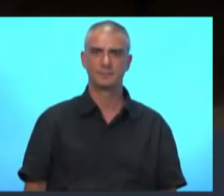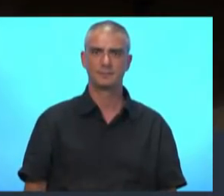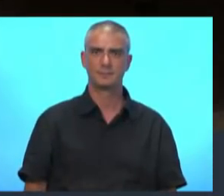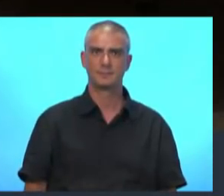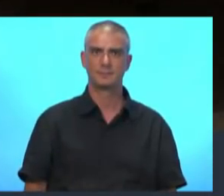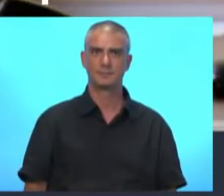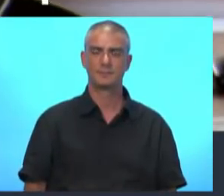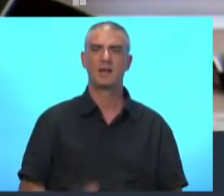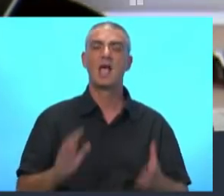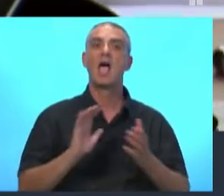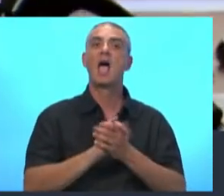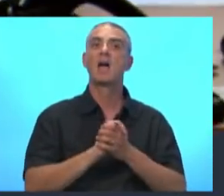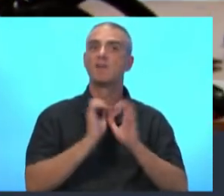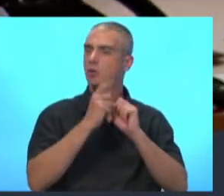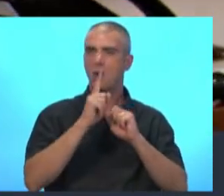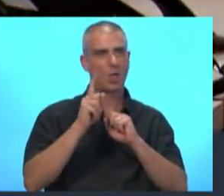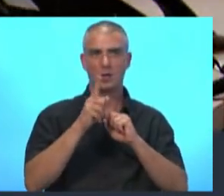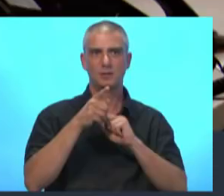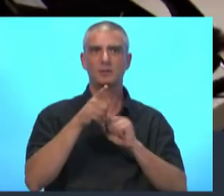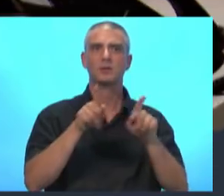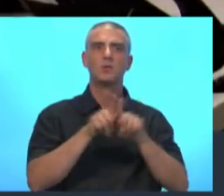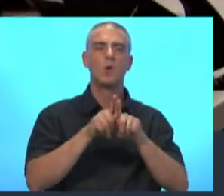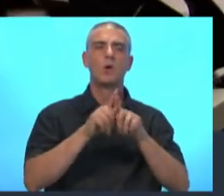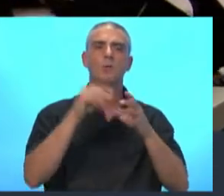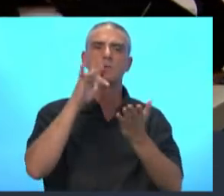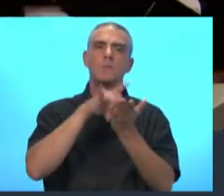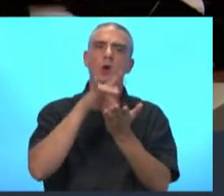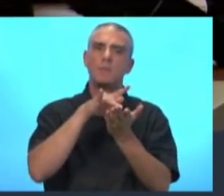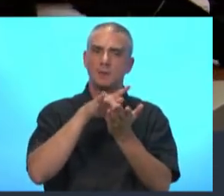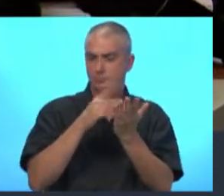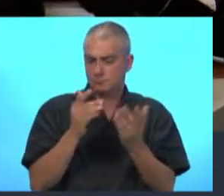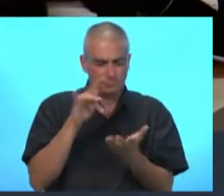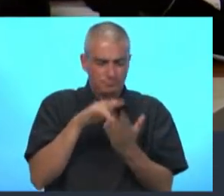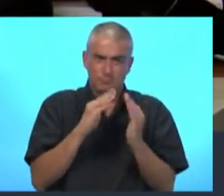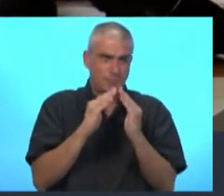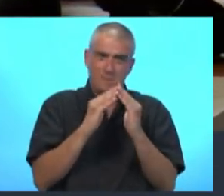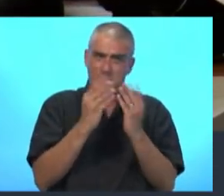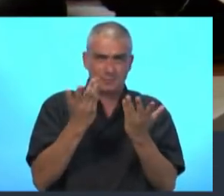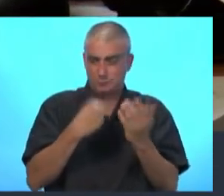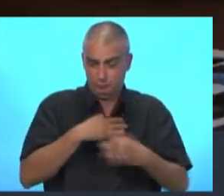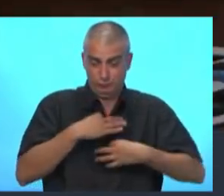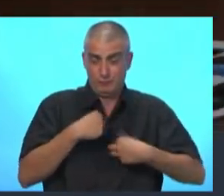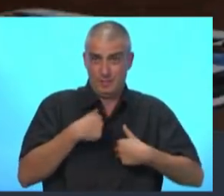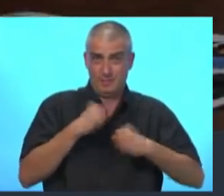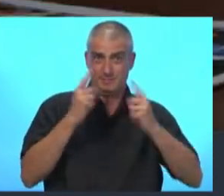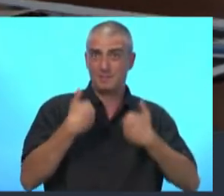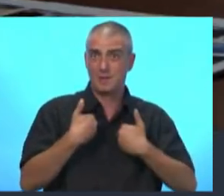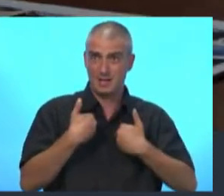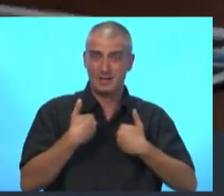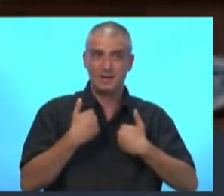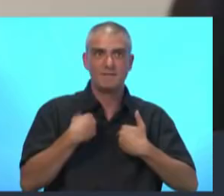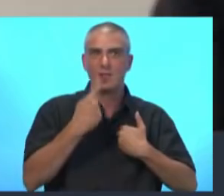אחוות תורה הוקמה לא כאחוות תורה, אלא כמסגרת מקומית בסלון בית שלי במקרה.